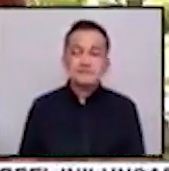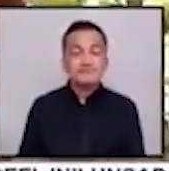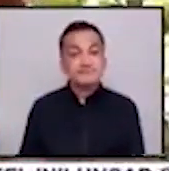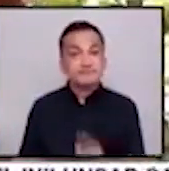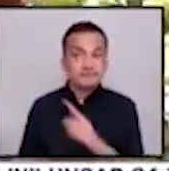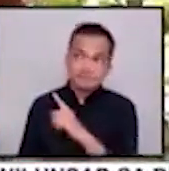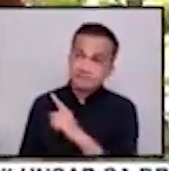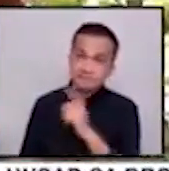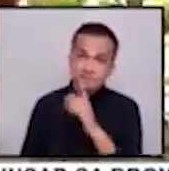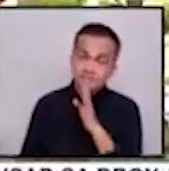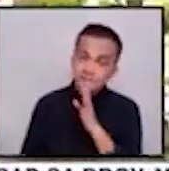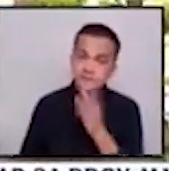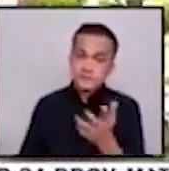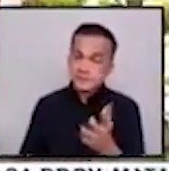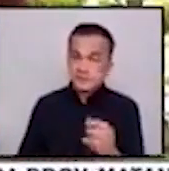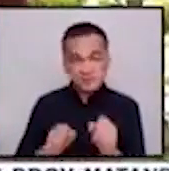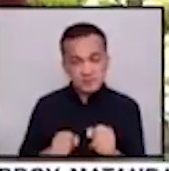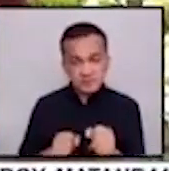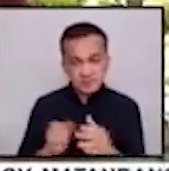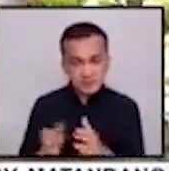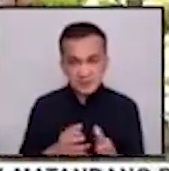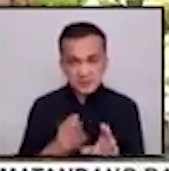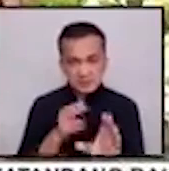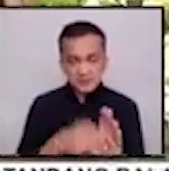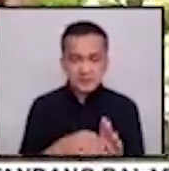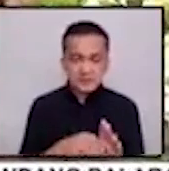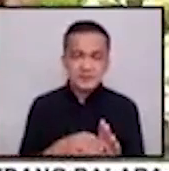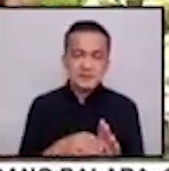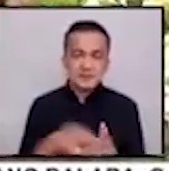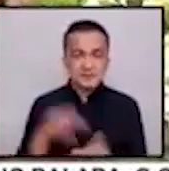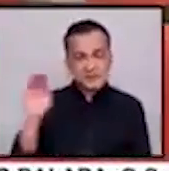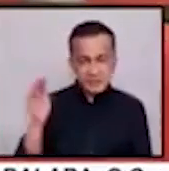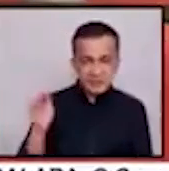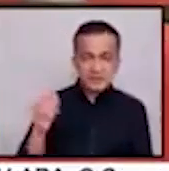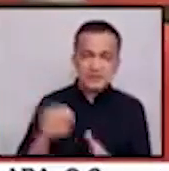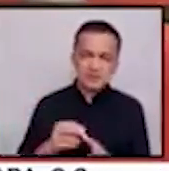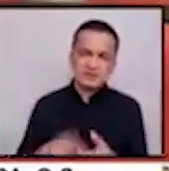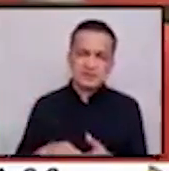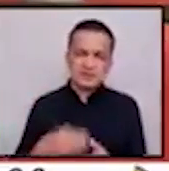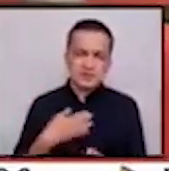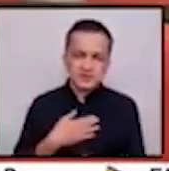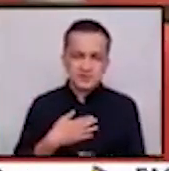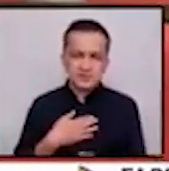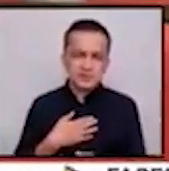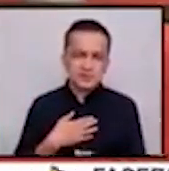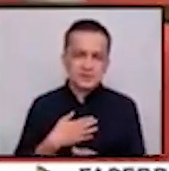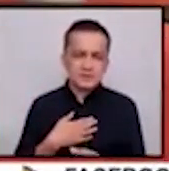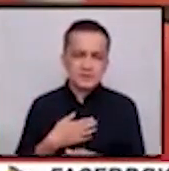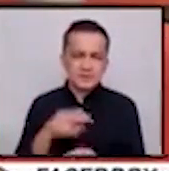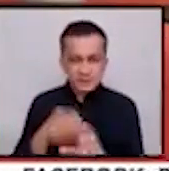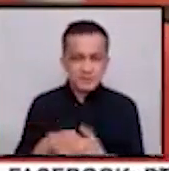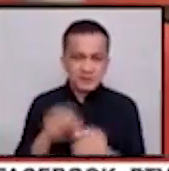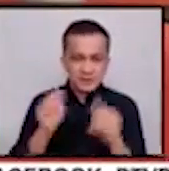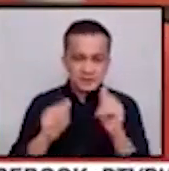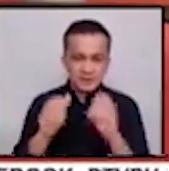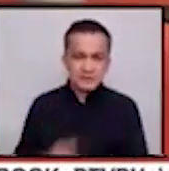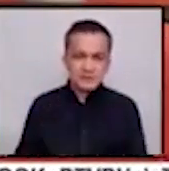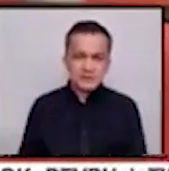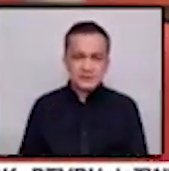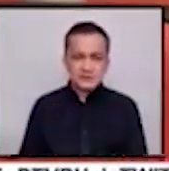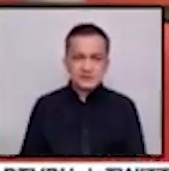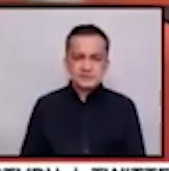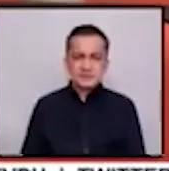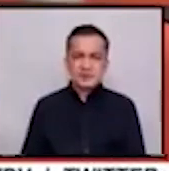pageant or pasok sa showbiz or may iba kang karera na gustong takin? Sa ngayon, I want to settle for Mr. Grand organization